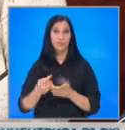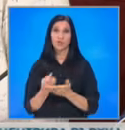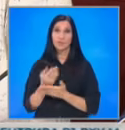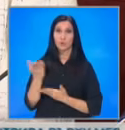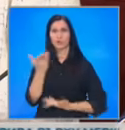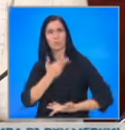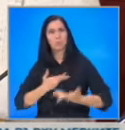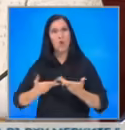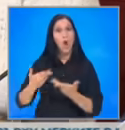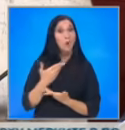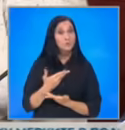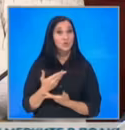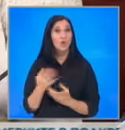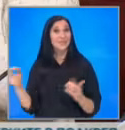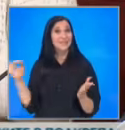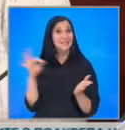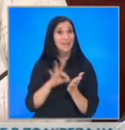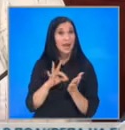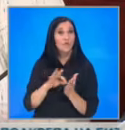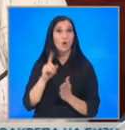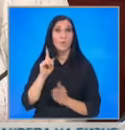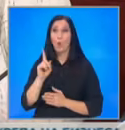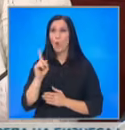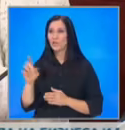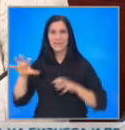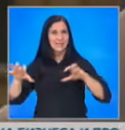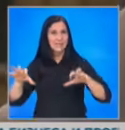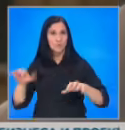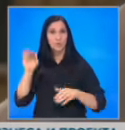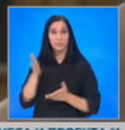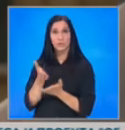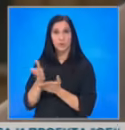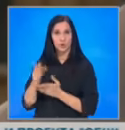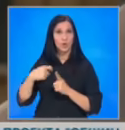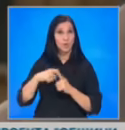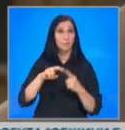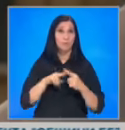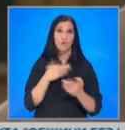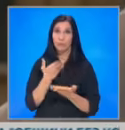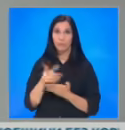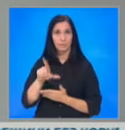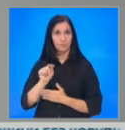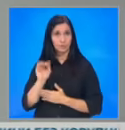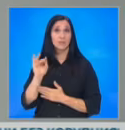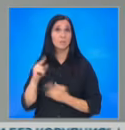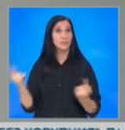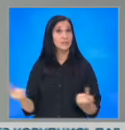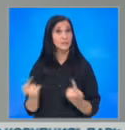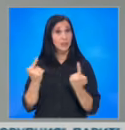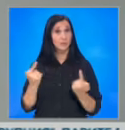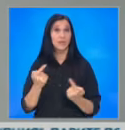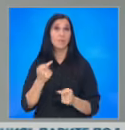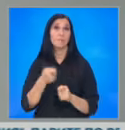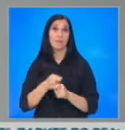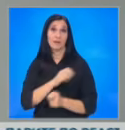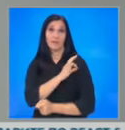започнат обсъжданията целево точно към кои сектори да бъде насочена. Кирил Петков предлага пенсионерите да бъдат стимулирани при